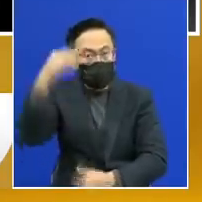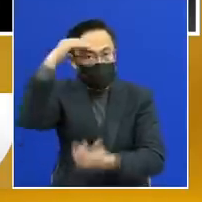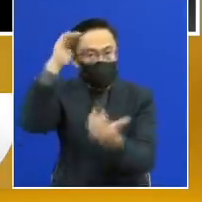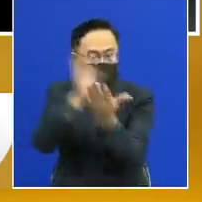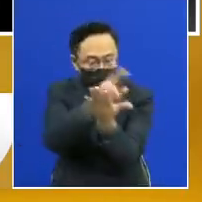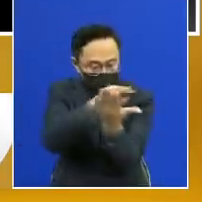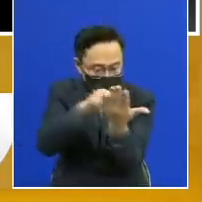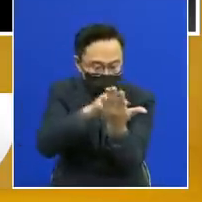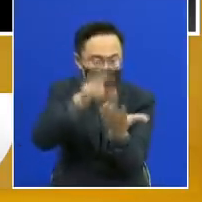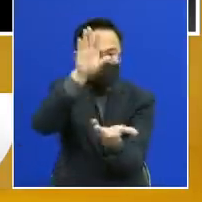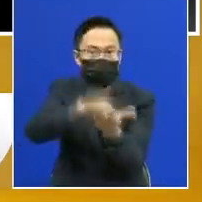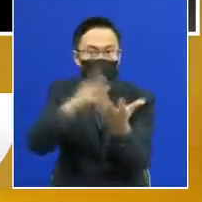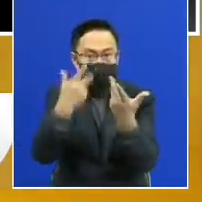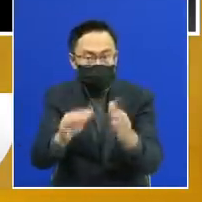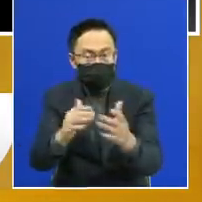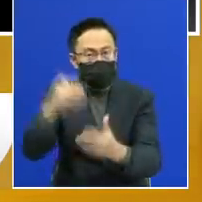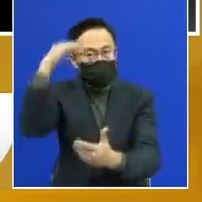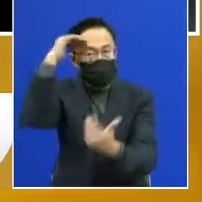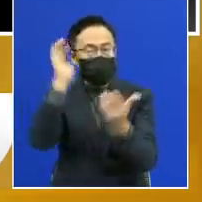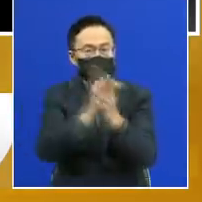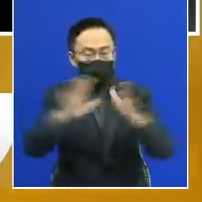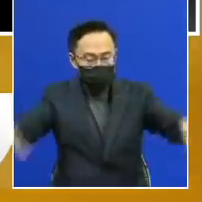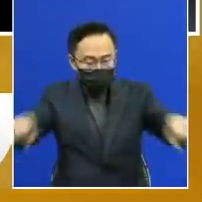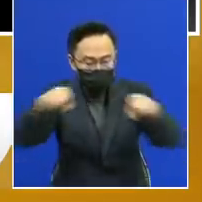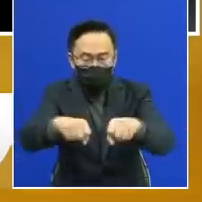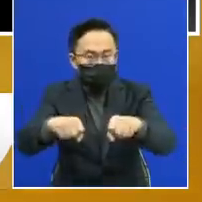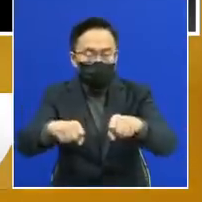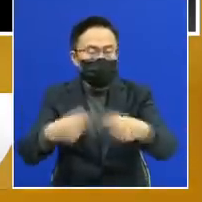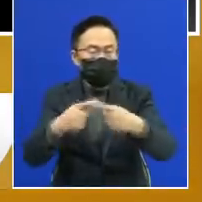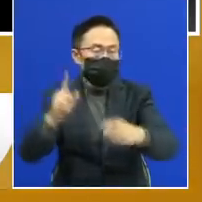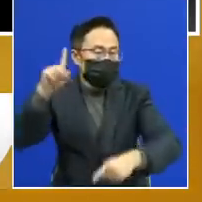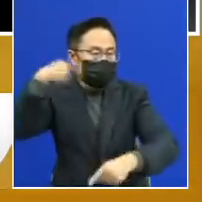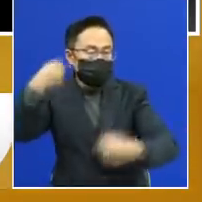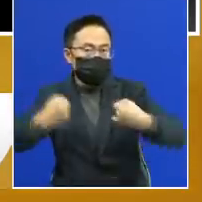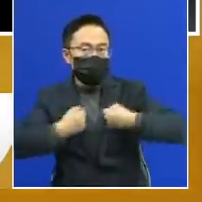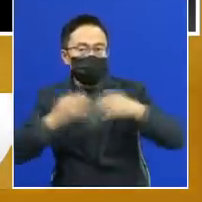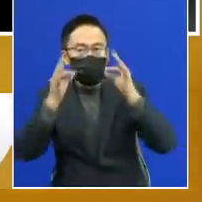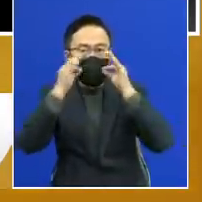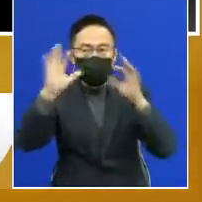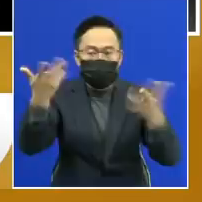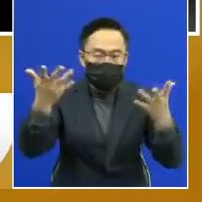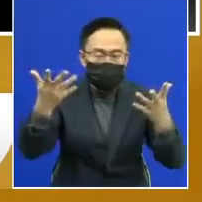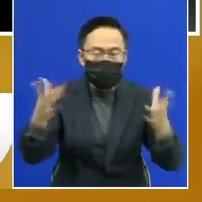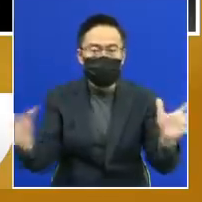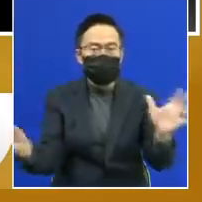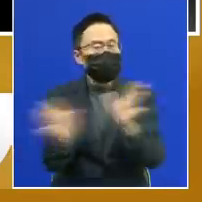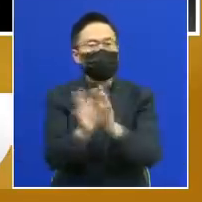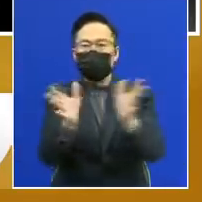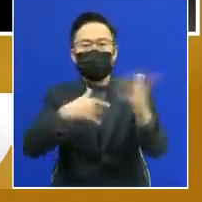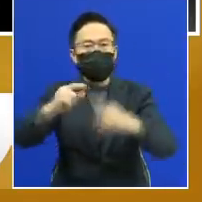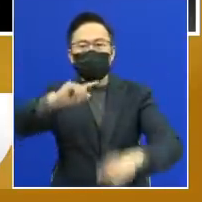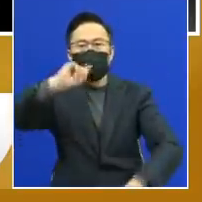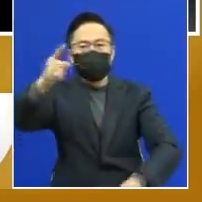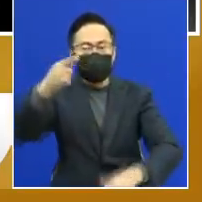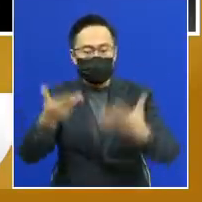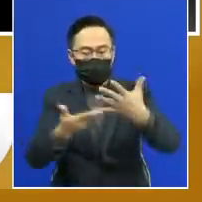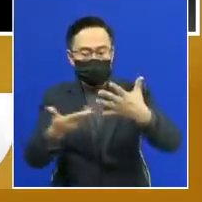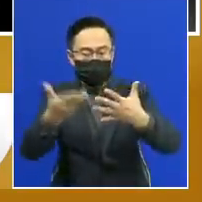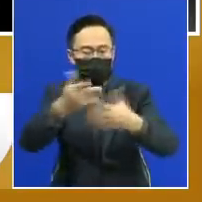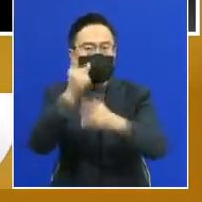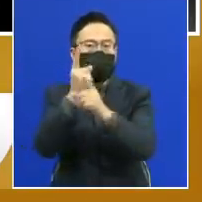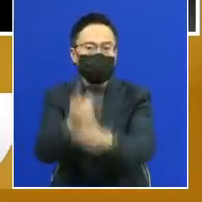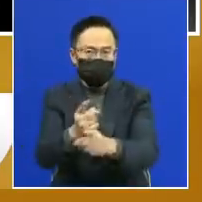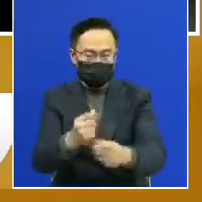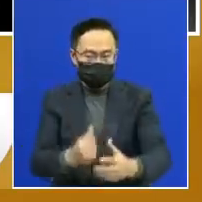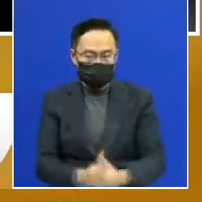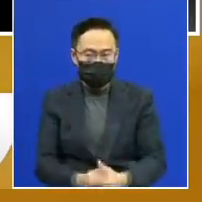าก็ไม่ยอมมาไกลเกลี่ยกับพี่พวกพี่ก็เลยเดินตามคดีไปค่ะก่อนหน้าที่จะเขาจะลงโซเชียลอย่างนี้นะ